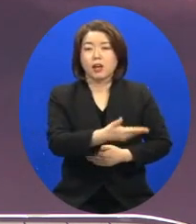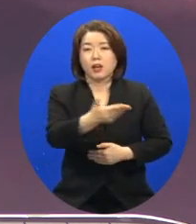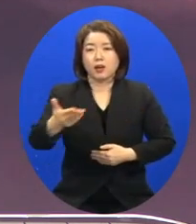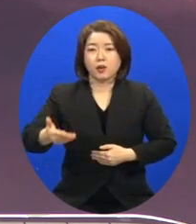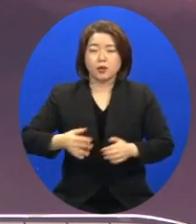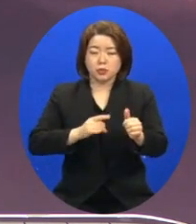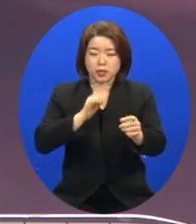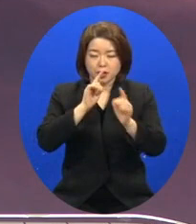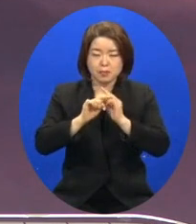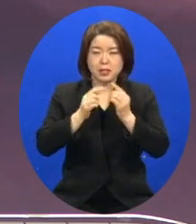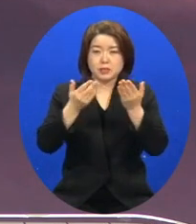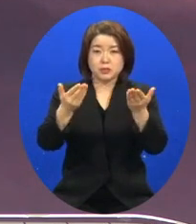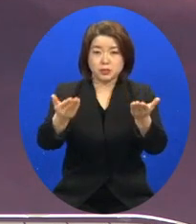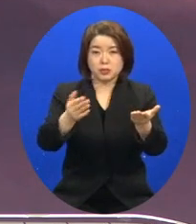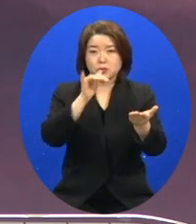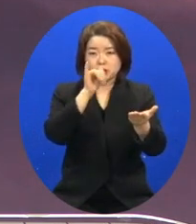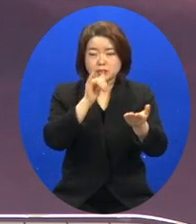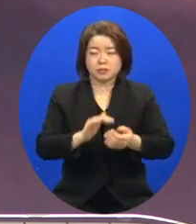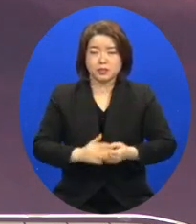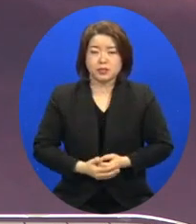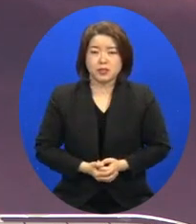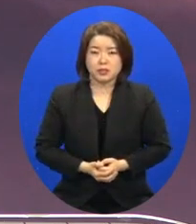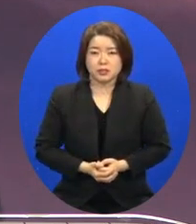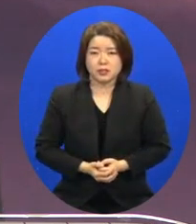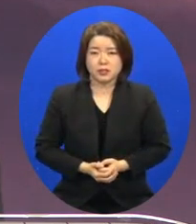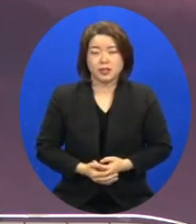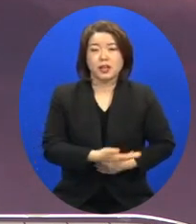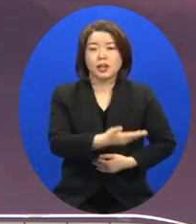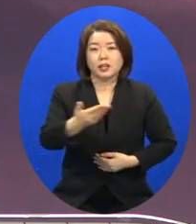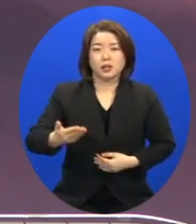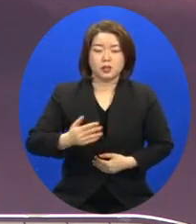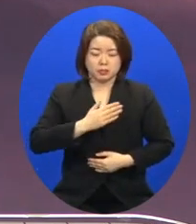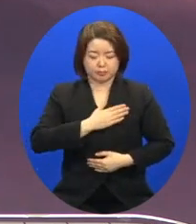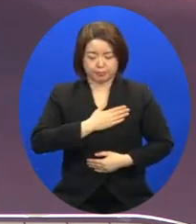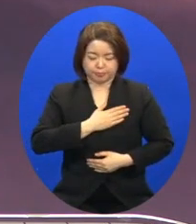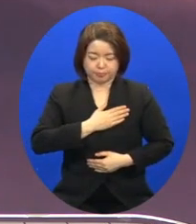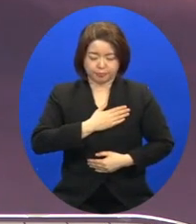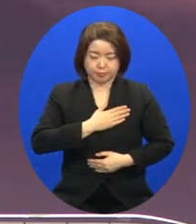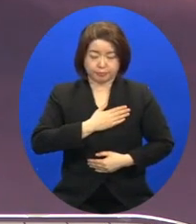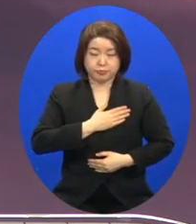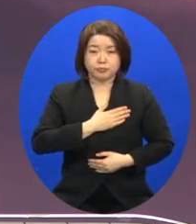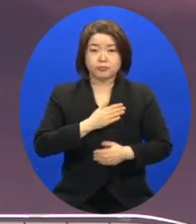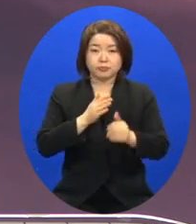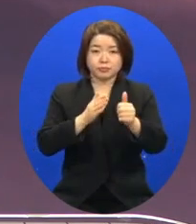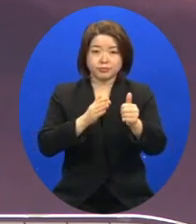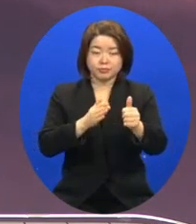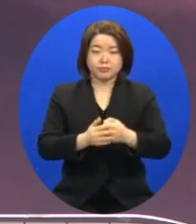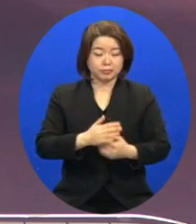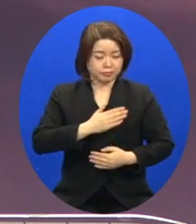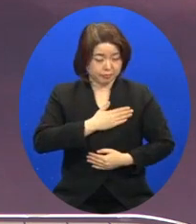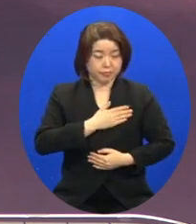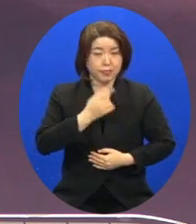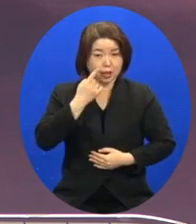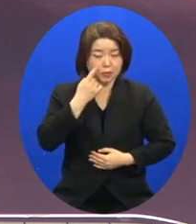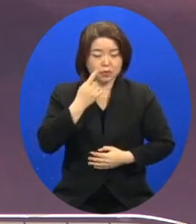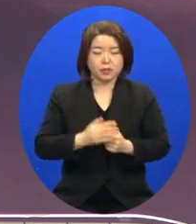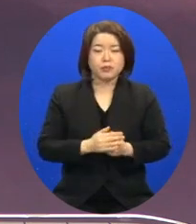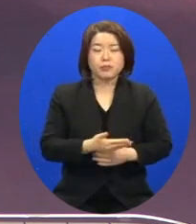여러분에게 말씀하고 계십니다. 여러분의 가슴에 손을 얹으시기 바랍니다. 여러분의